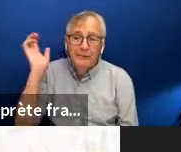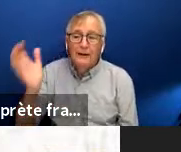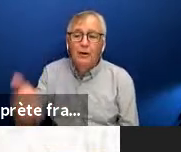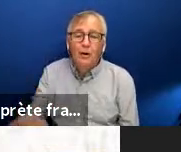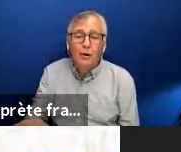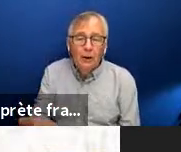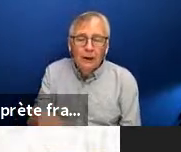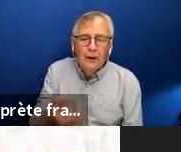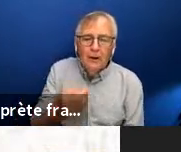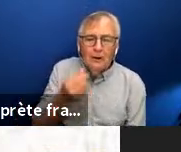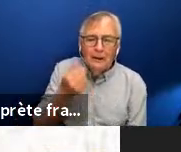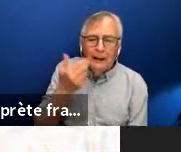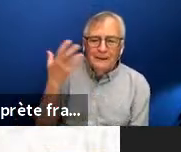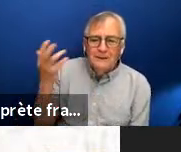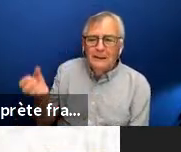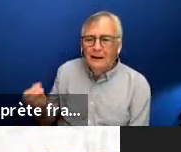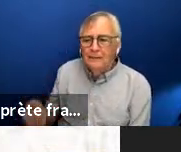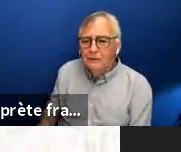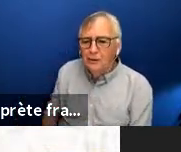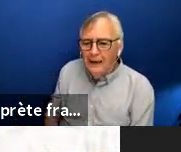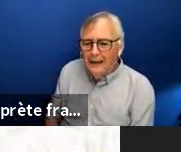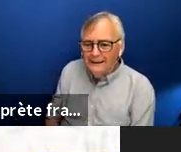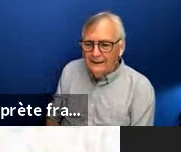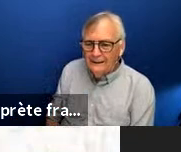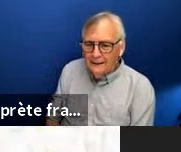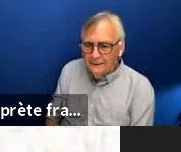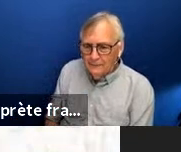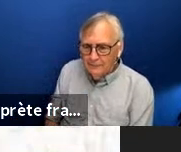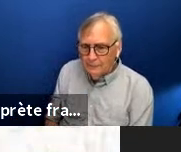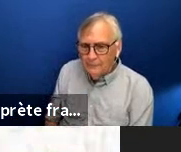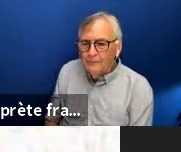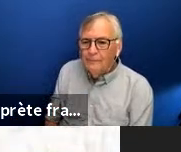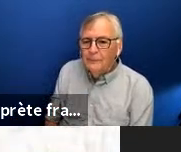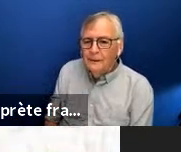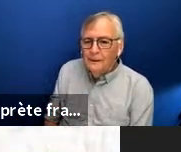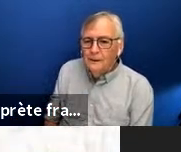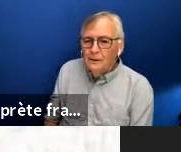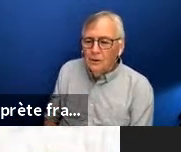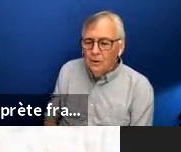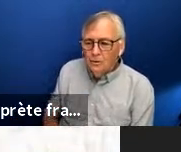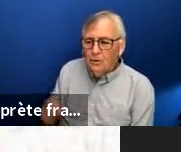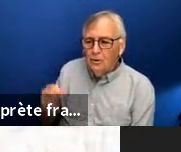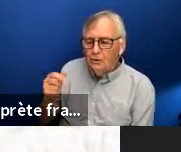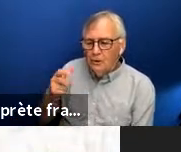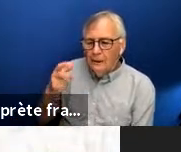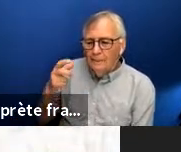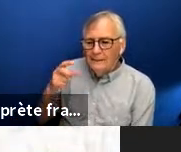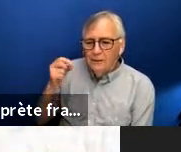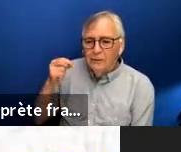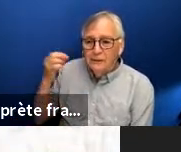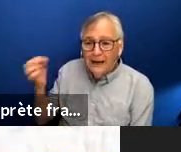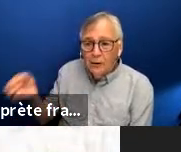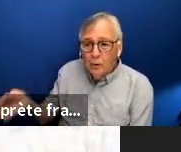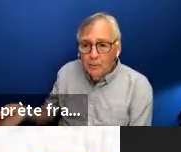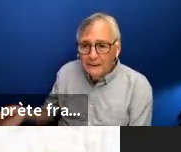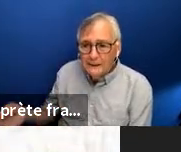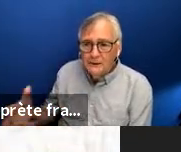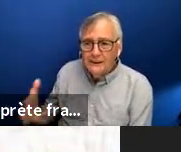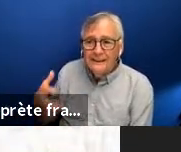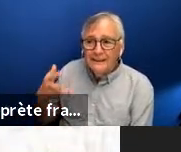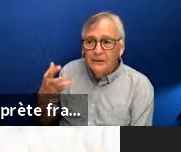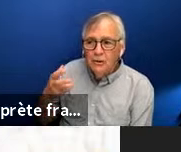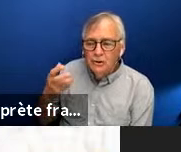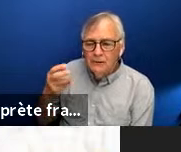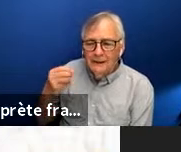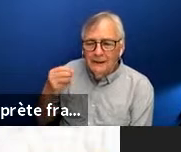à leur enfant que l'enfant devient entendant. Donc, lorsque la personne va dans l'eau, par exemple,